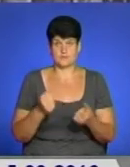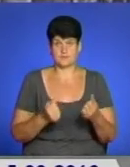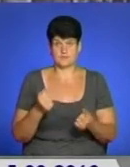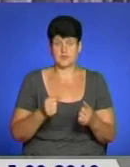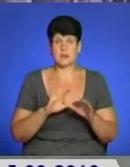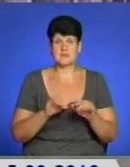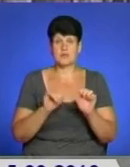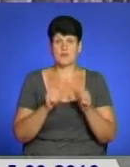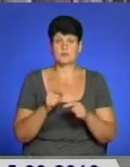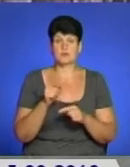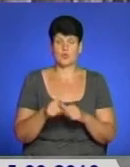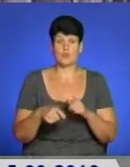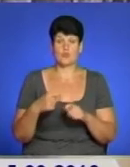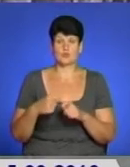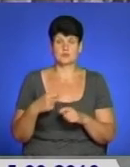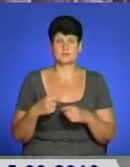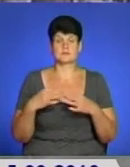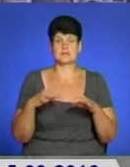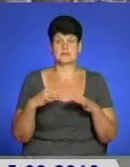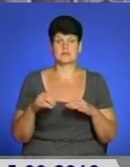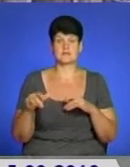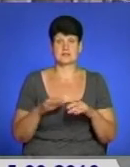оформлення такого правопорушення транспортний засіб